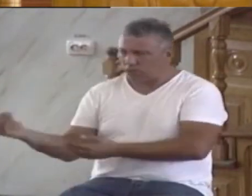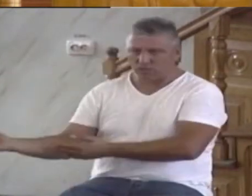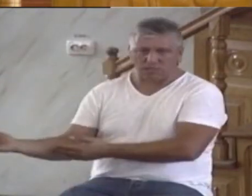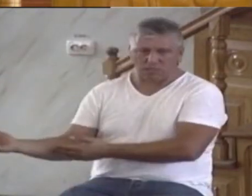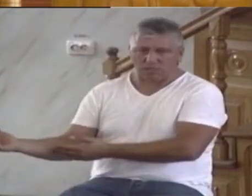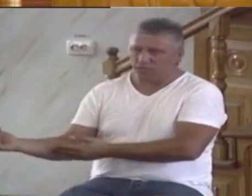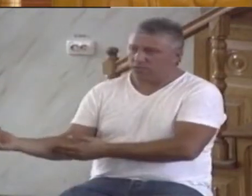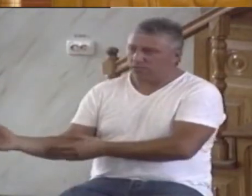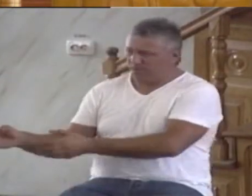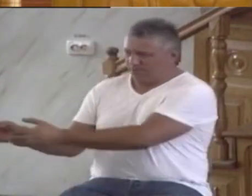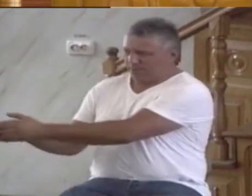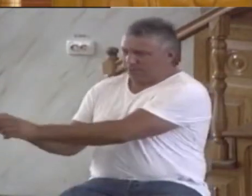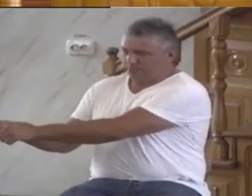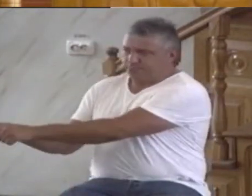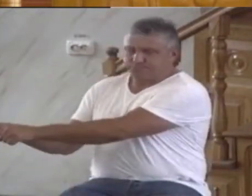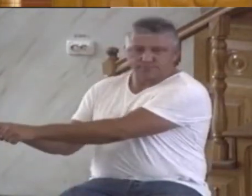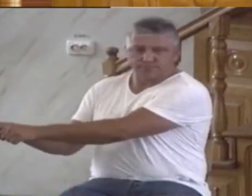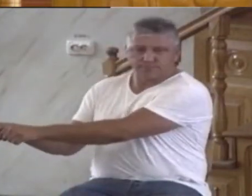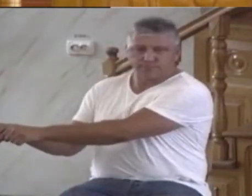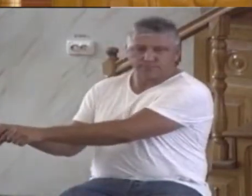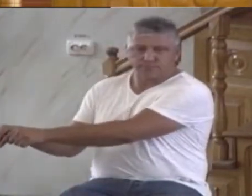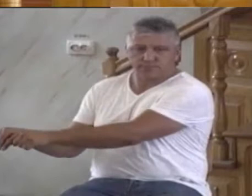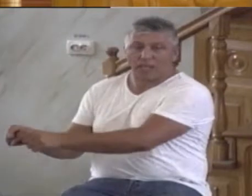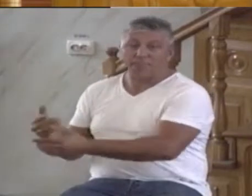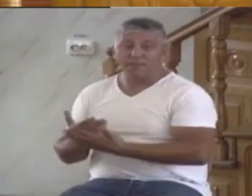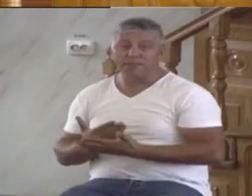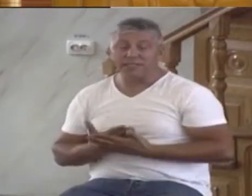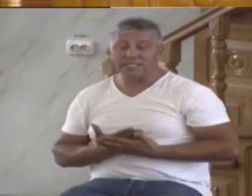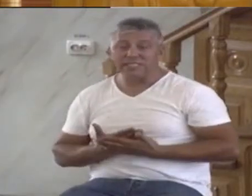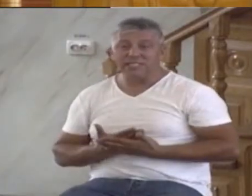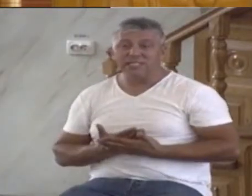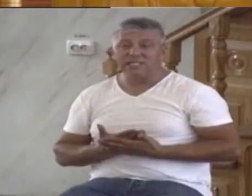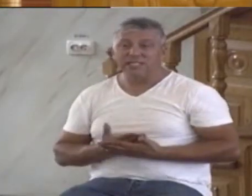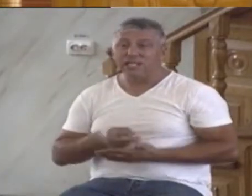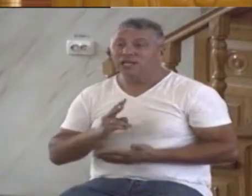И то правда. Кто знает,